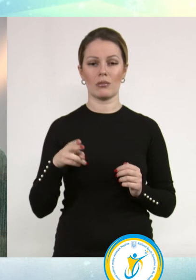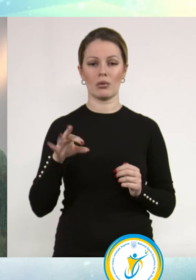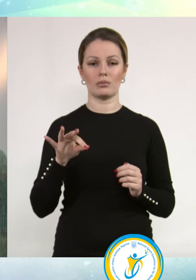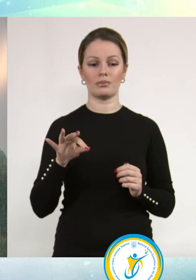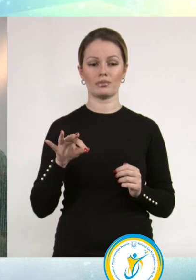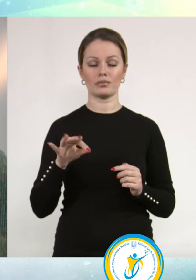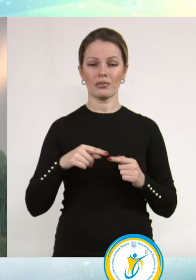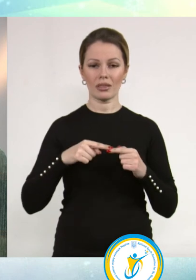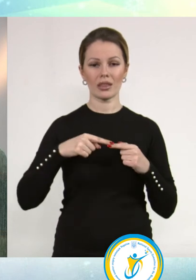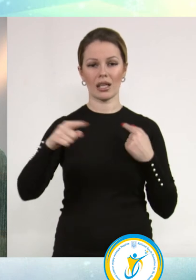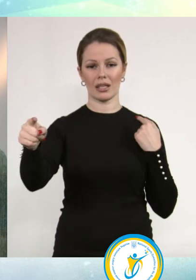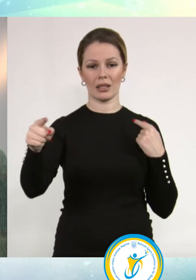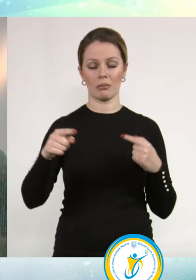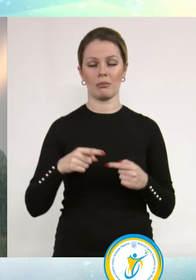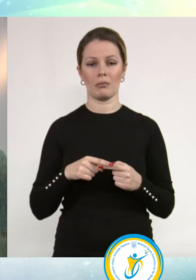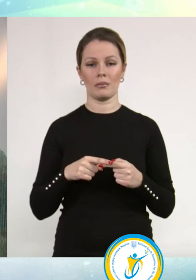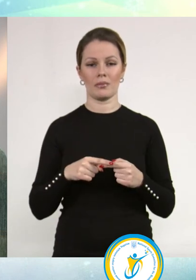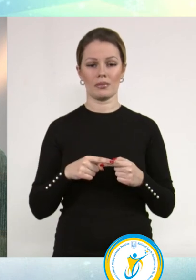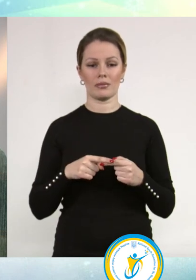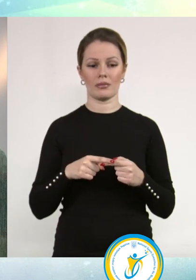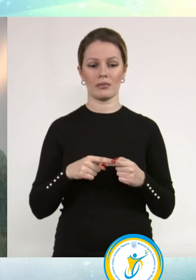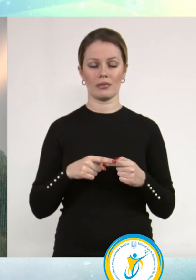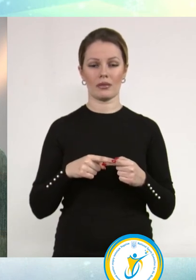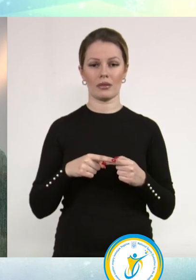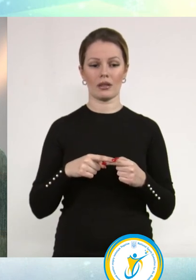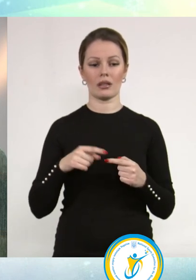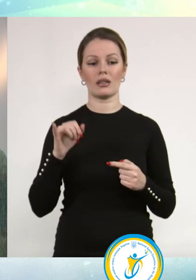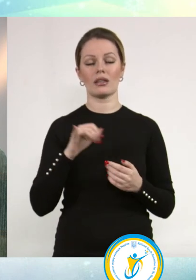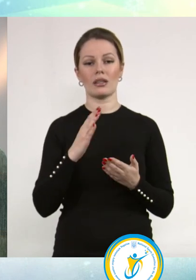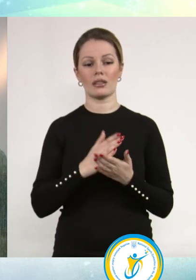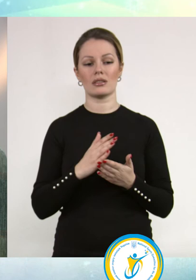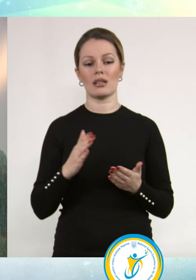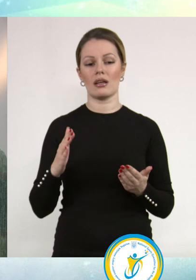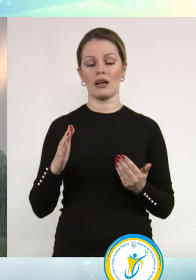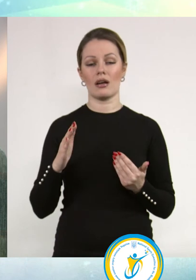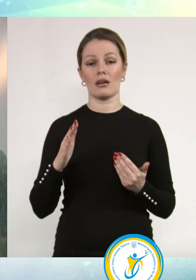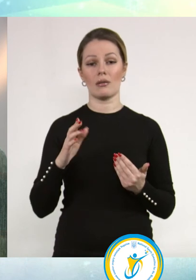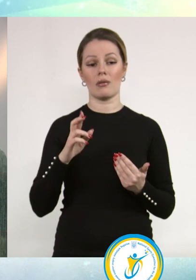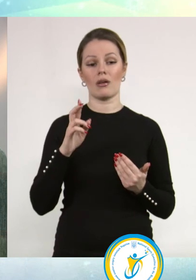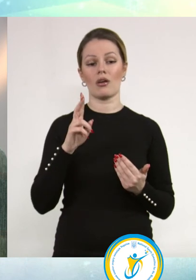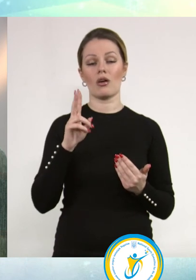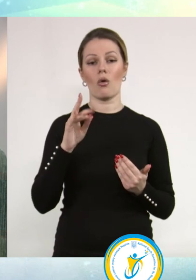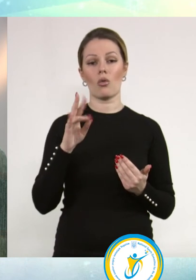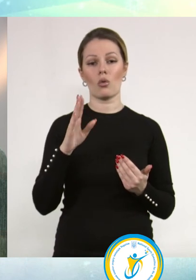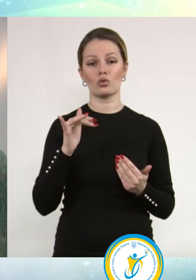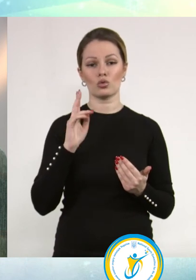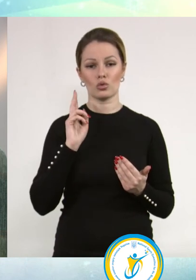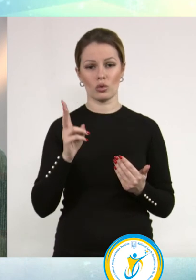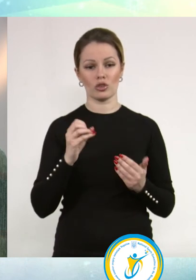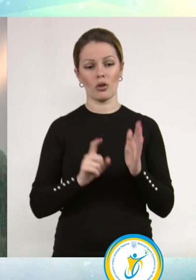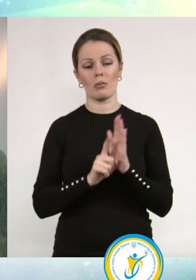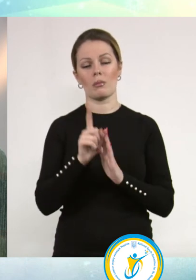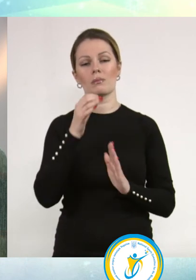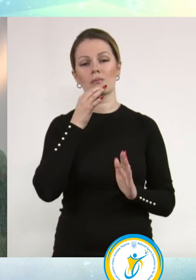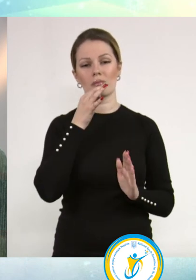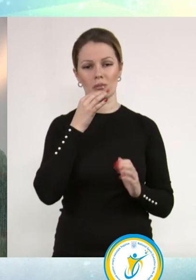спеціаліст по длинним дистанціям. Є Людмила Ляшенко, є Ірина Буй, Богдана Канашук, що поки